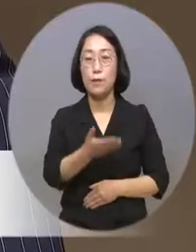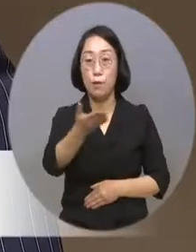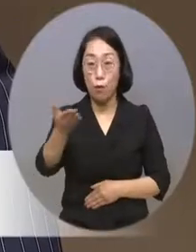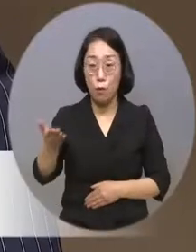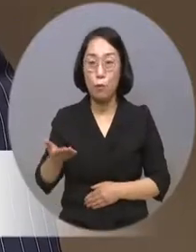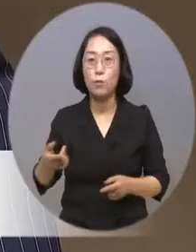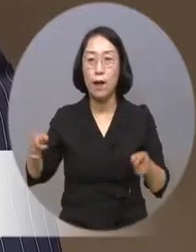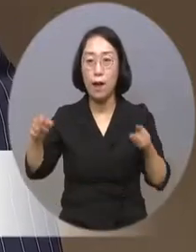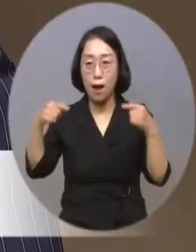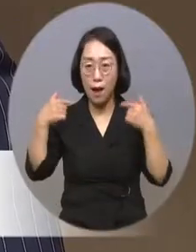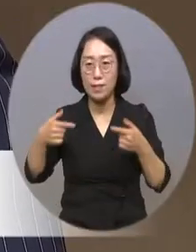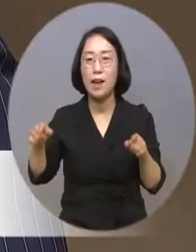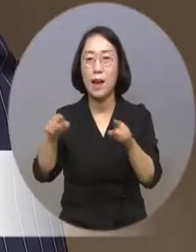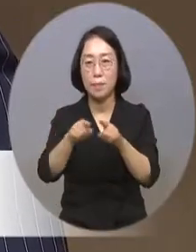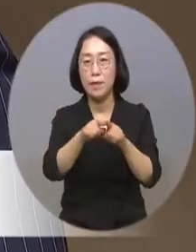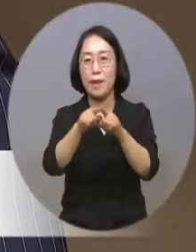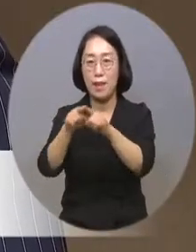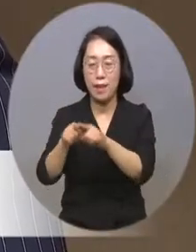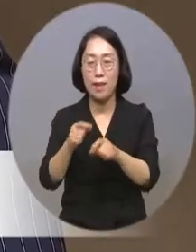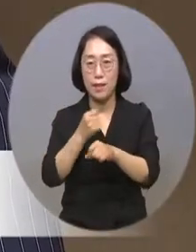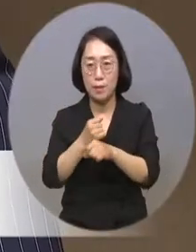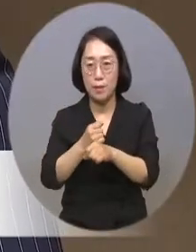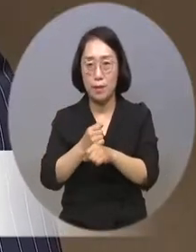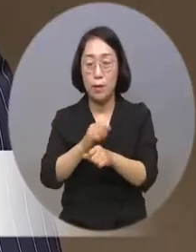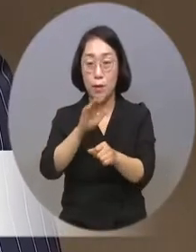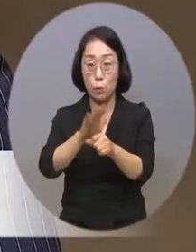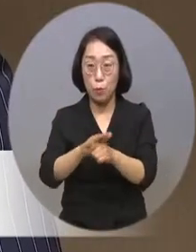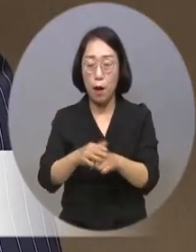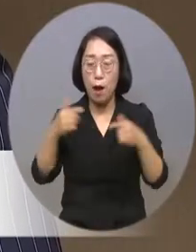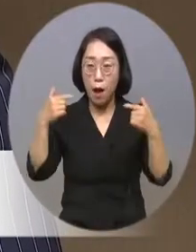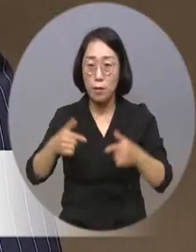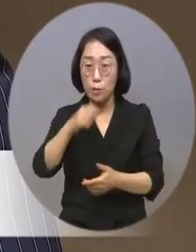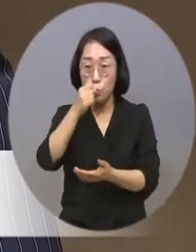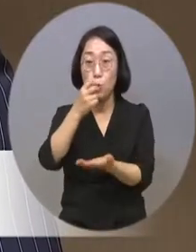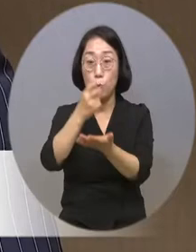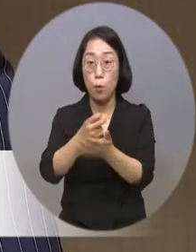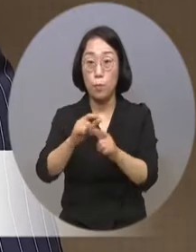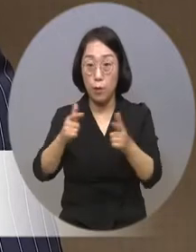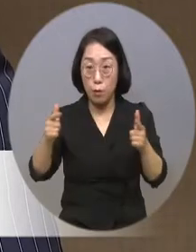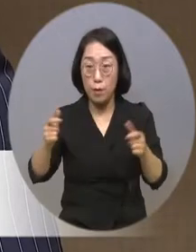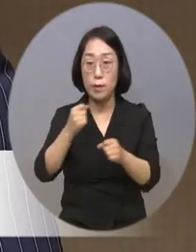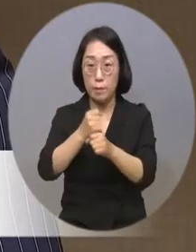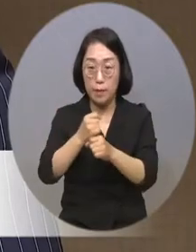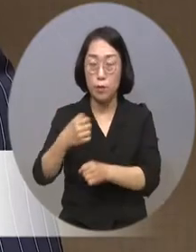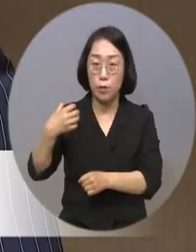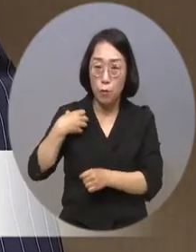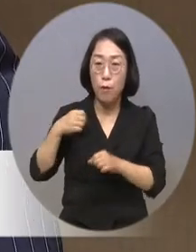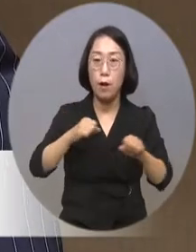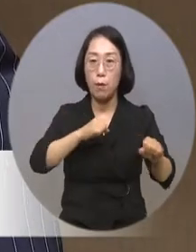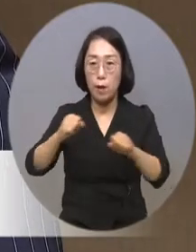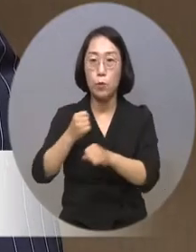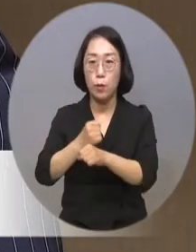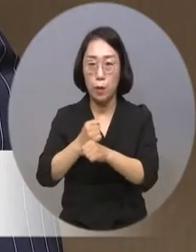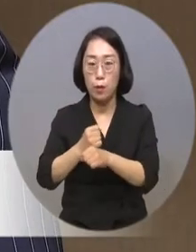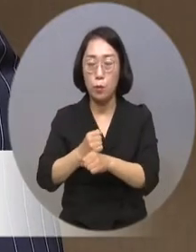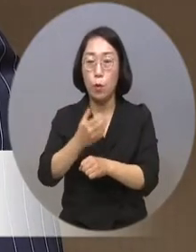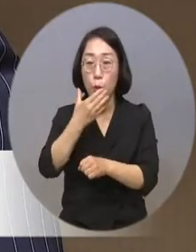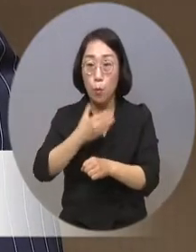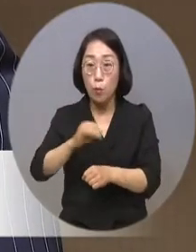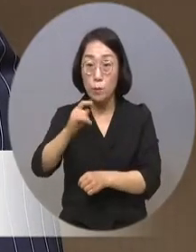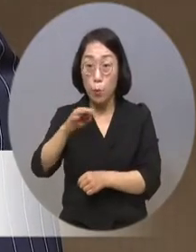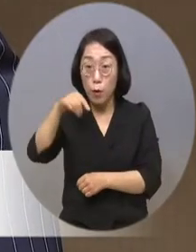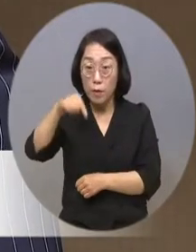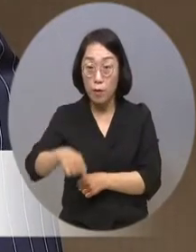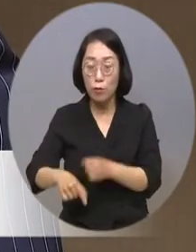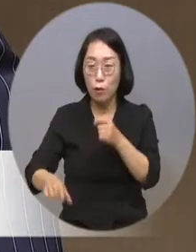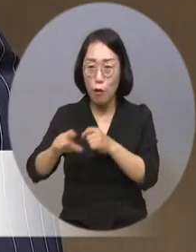여러분과 늘 함께 하겠습니다. 그리고 언제든지 저희가 좋은 정책들 우리가 만들어서 역할을 할 거고요. 한강복지포럼은 더